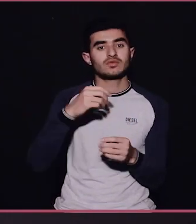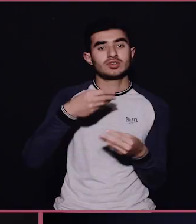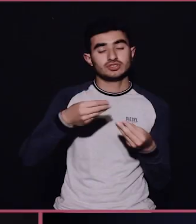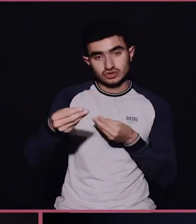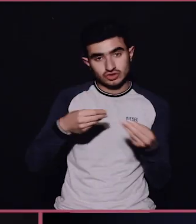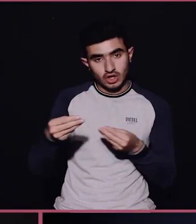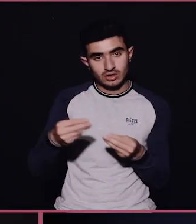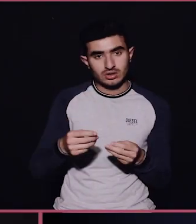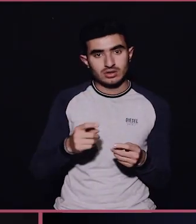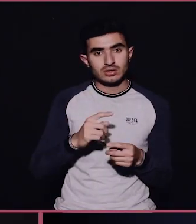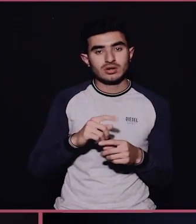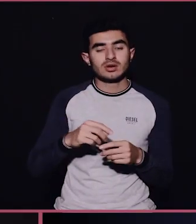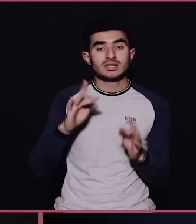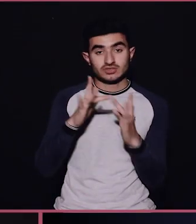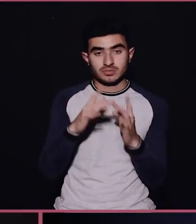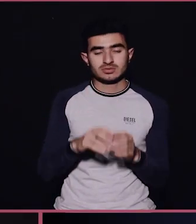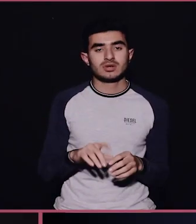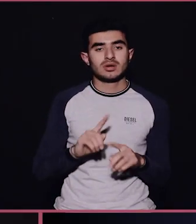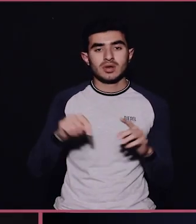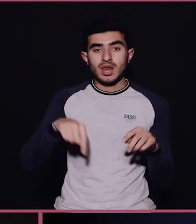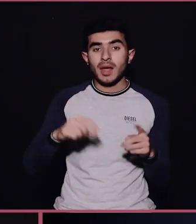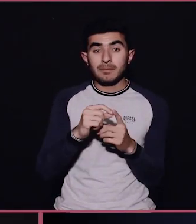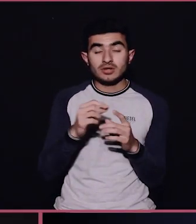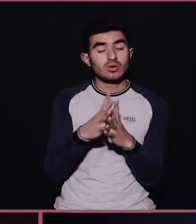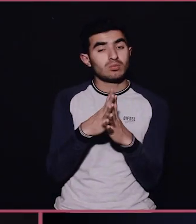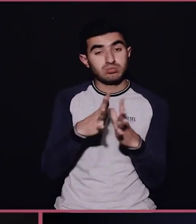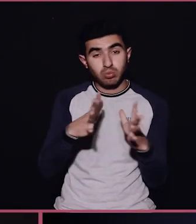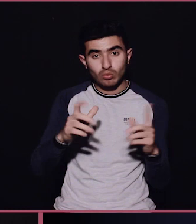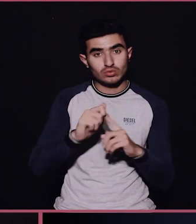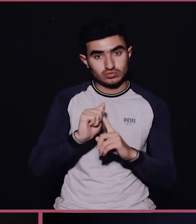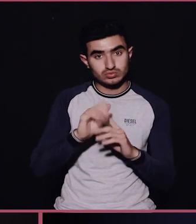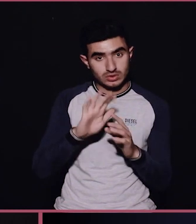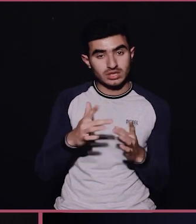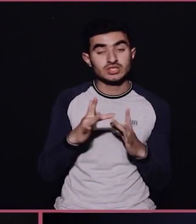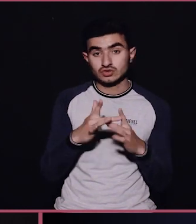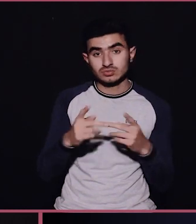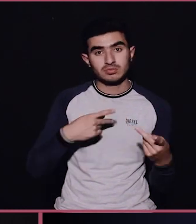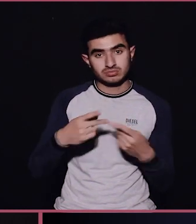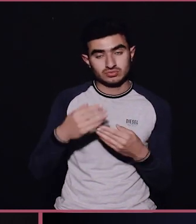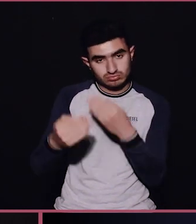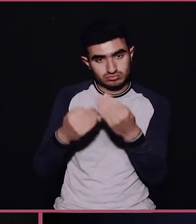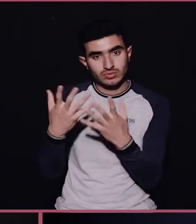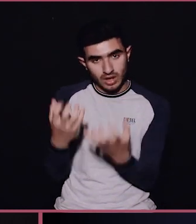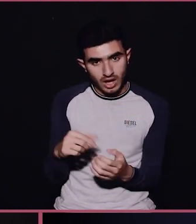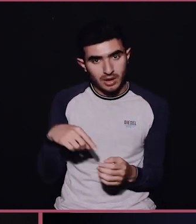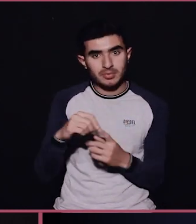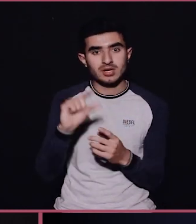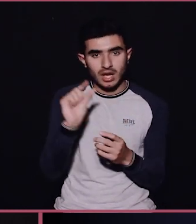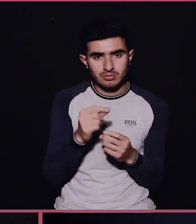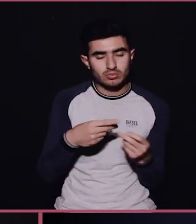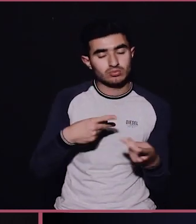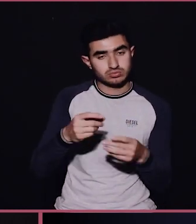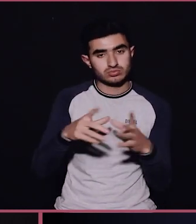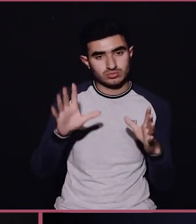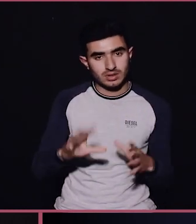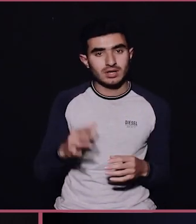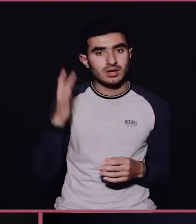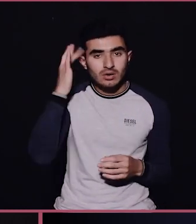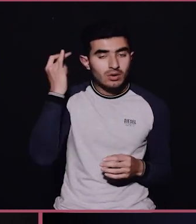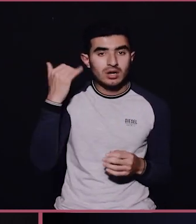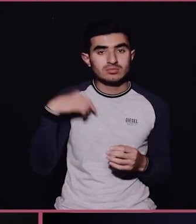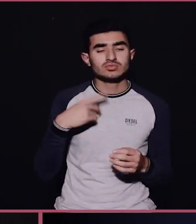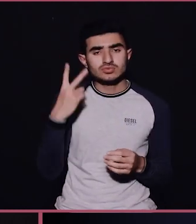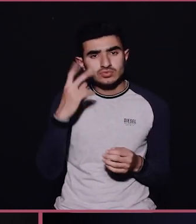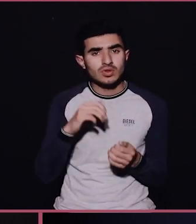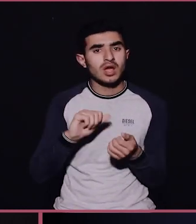ہے. سو پاکستان ہیز اے ہیوج روم فار گروتھ، اور پچھلے کچھ سالوں میں ہمیں یہ گروتھ نظر آئی ہے. اگر آپ ای کامرس کے انفراسٹرکچر کی